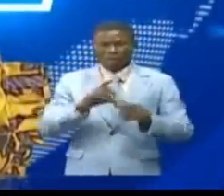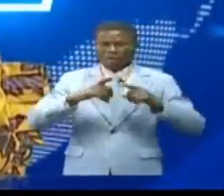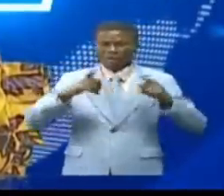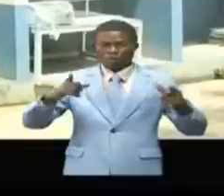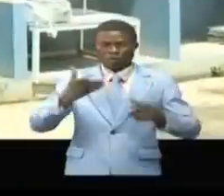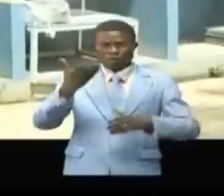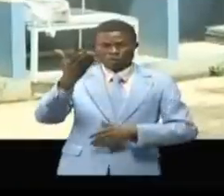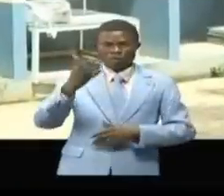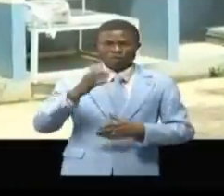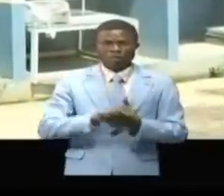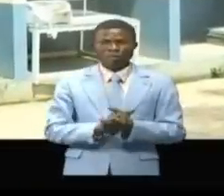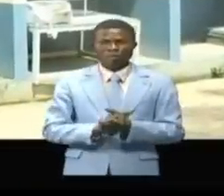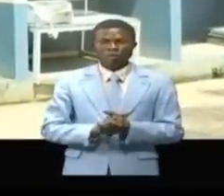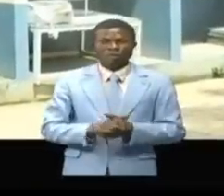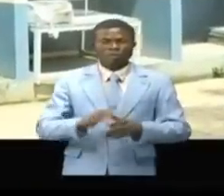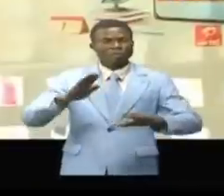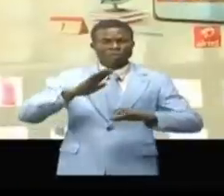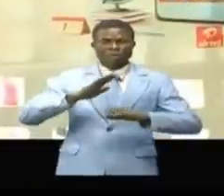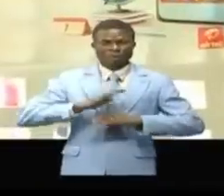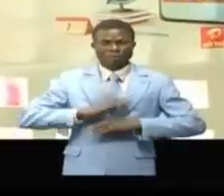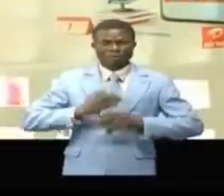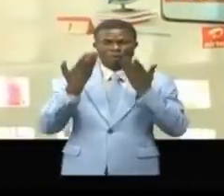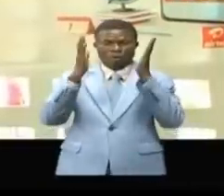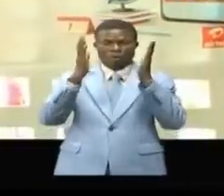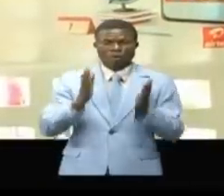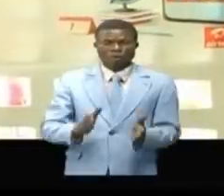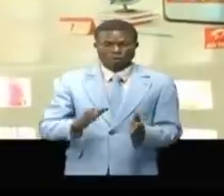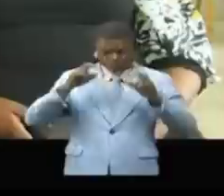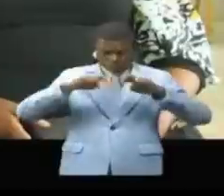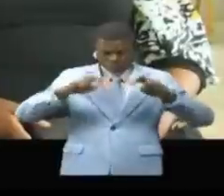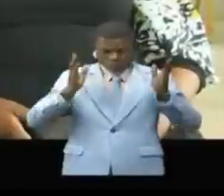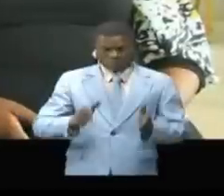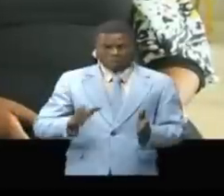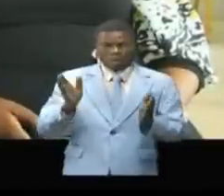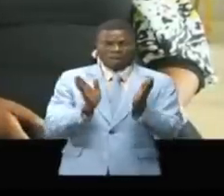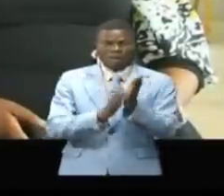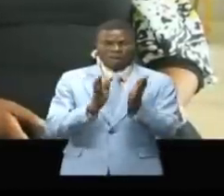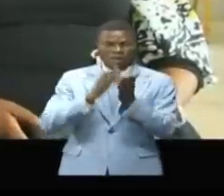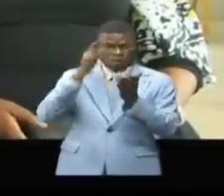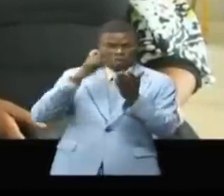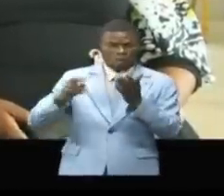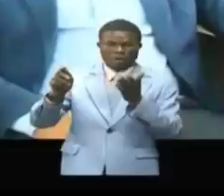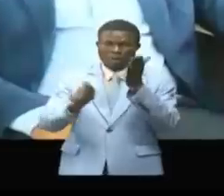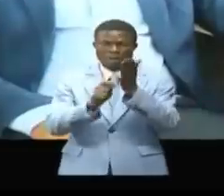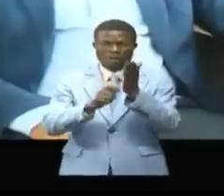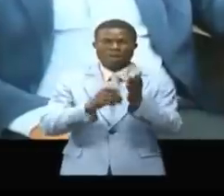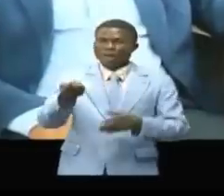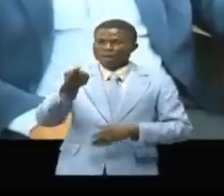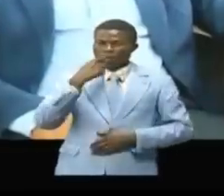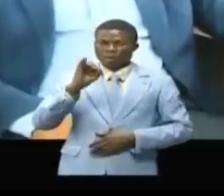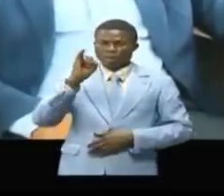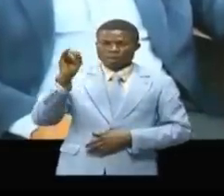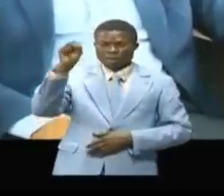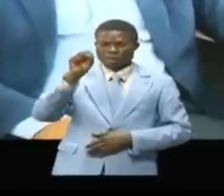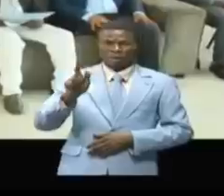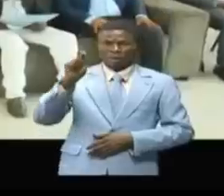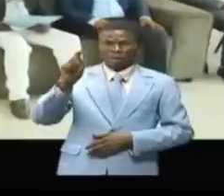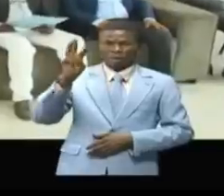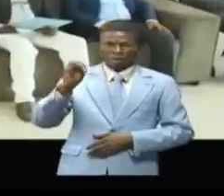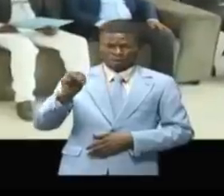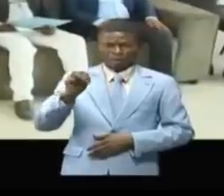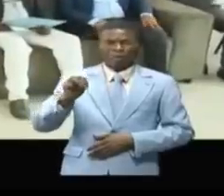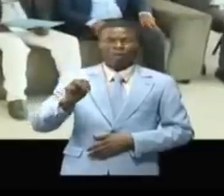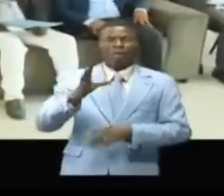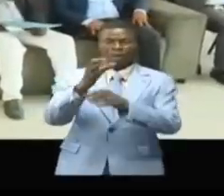Panda. Ouf de soulagement pour les étudiants et chercheurs de l'Institut supérieur de technique médicale ISTEM Kinshasa. Désormais, ils